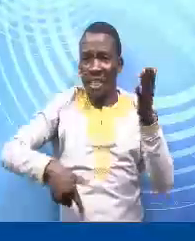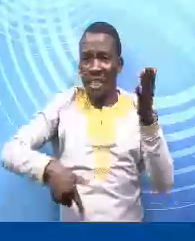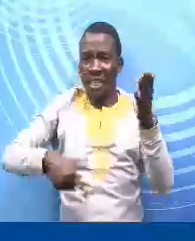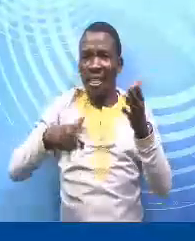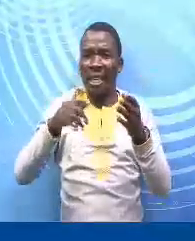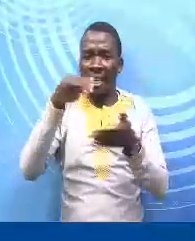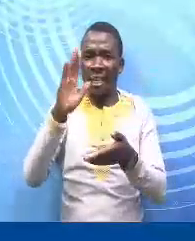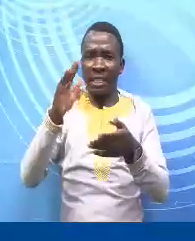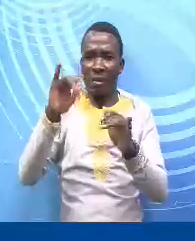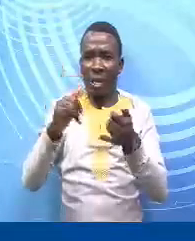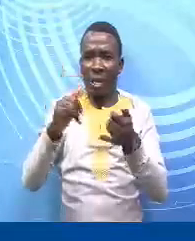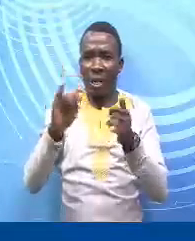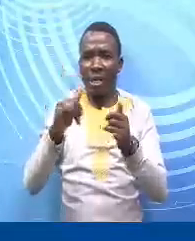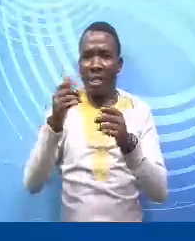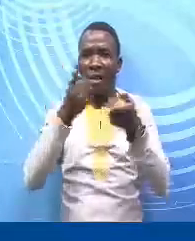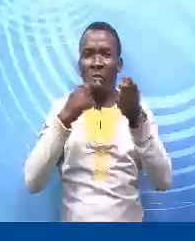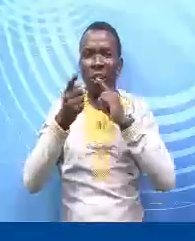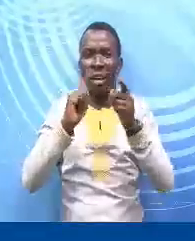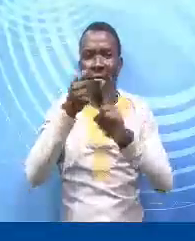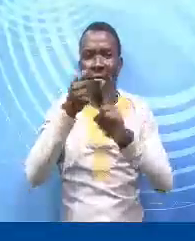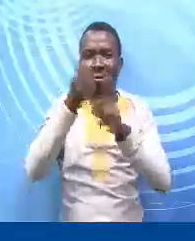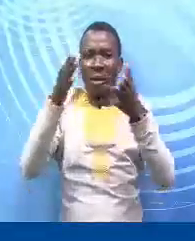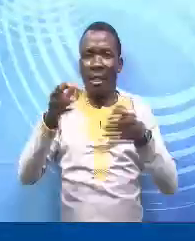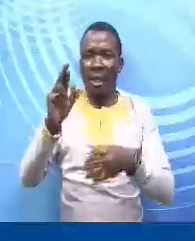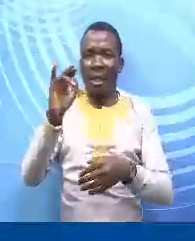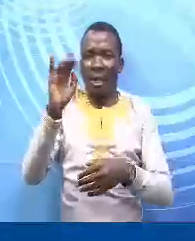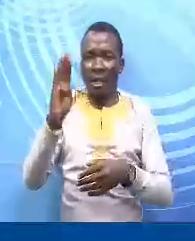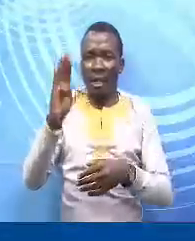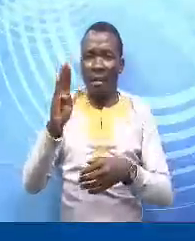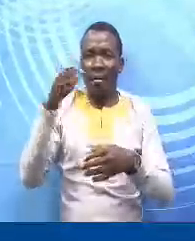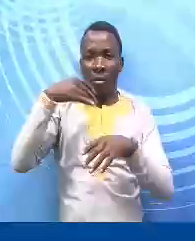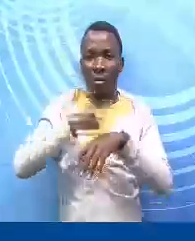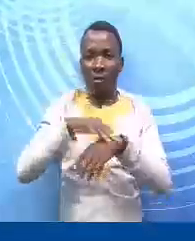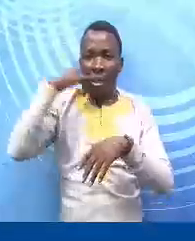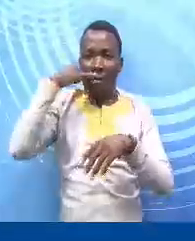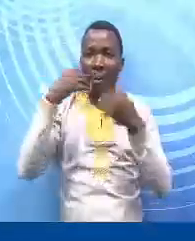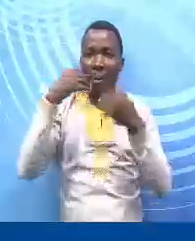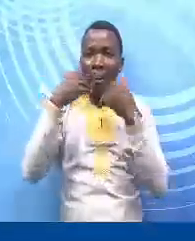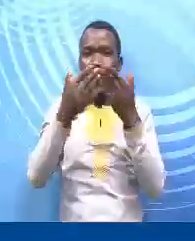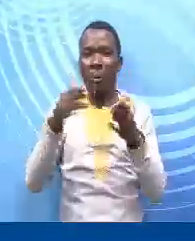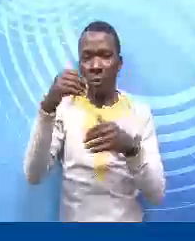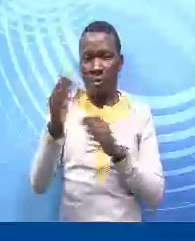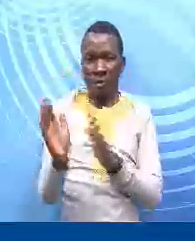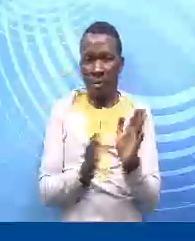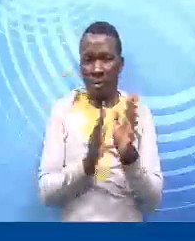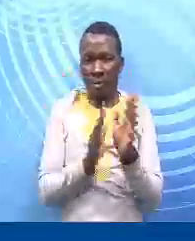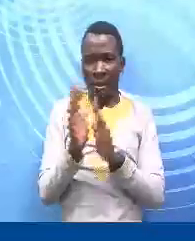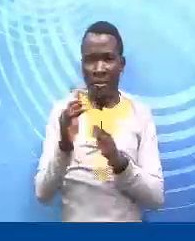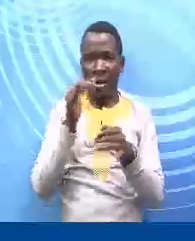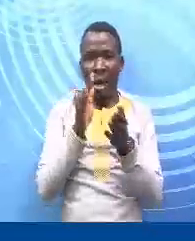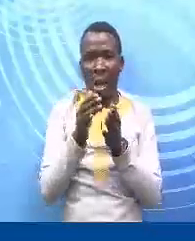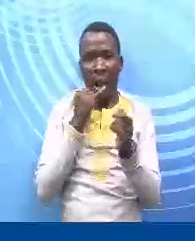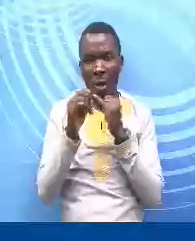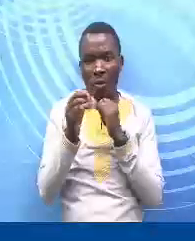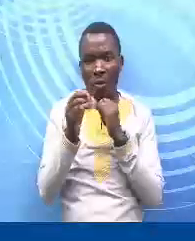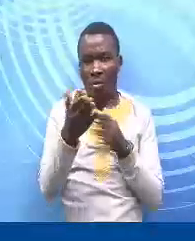inshuro zose twagerageje kuvugisha umuvugizi wa RIB ntabwo yigeze atwitaba kugeza ubwo twateguraga iyi nkuru hagati ariko